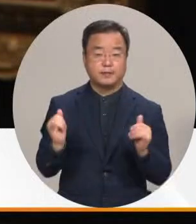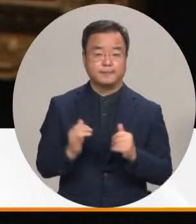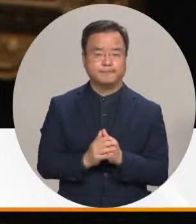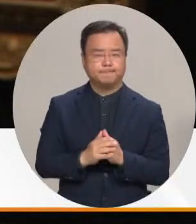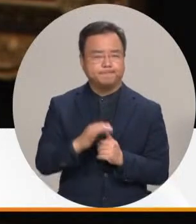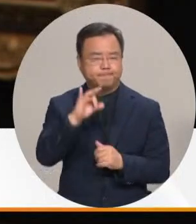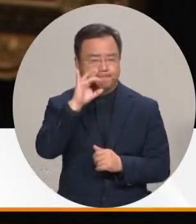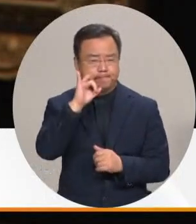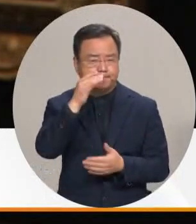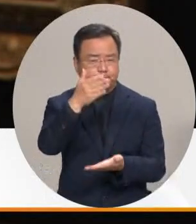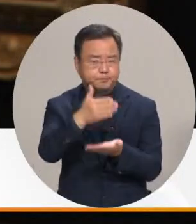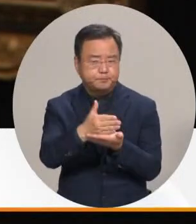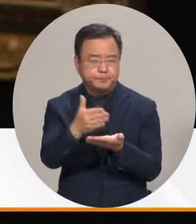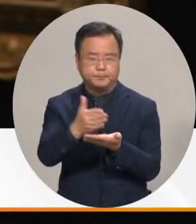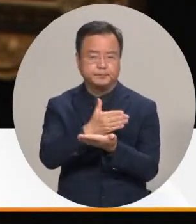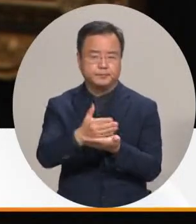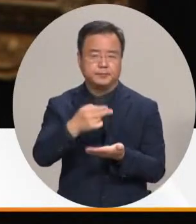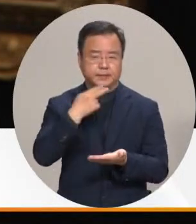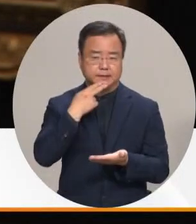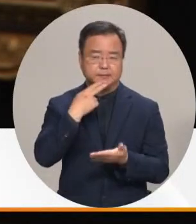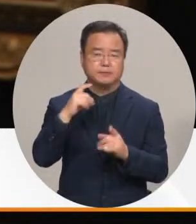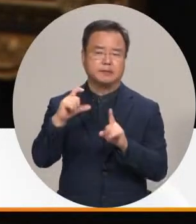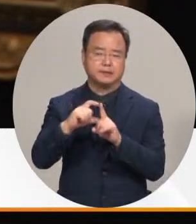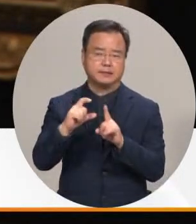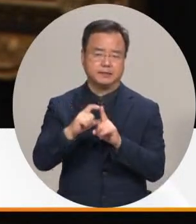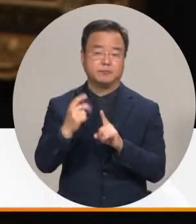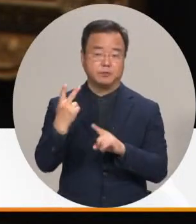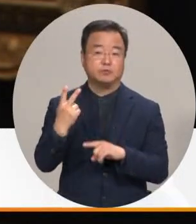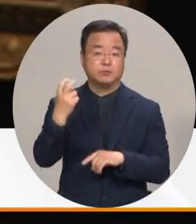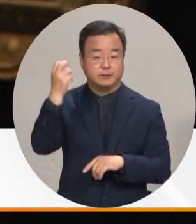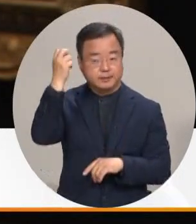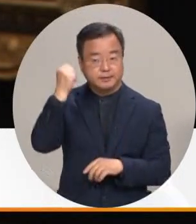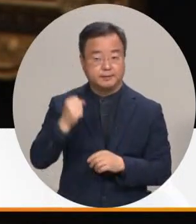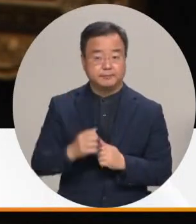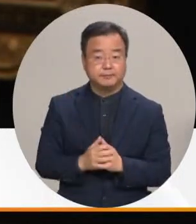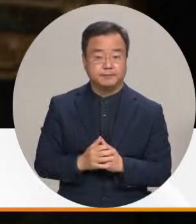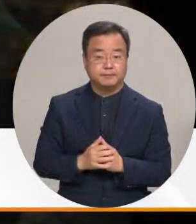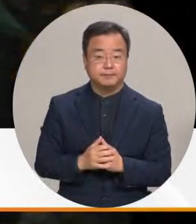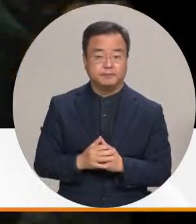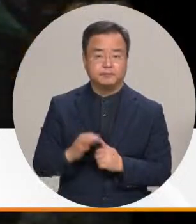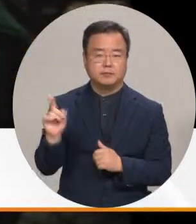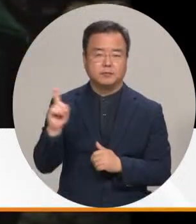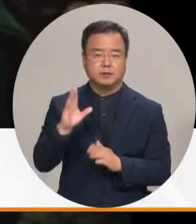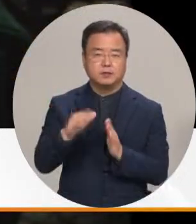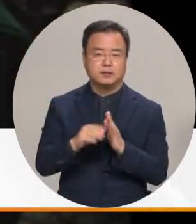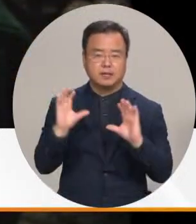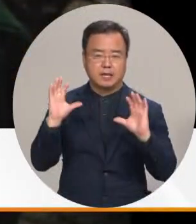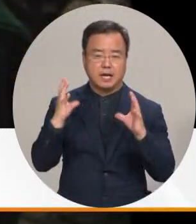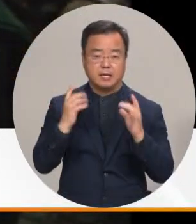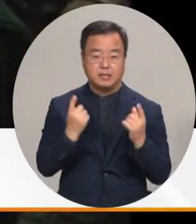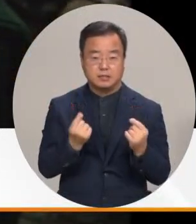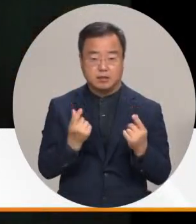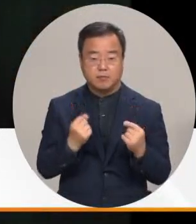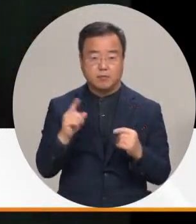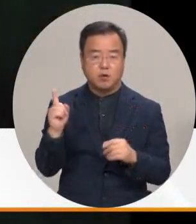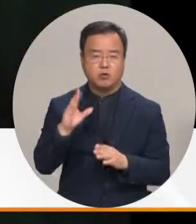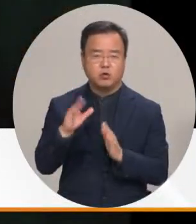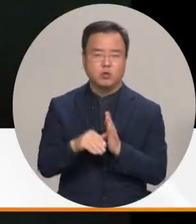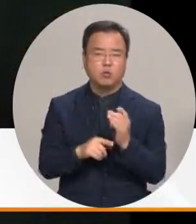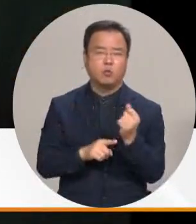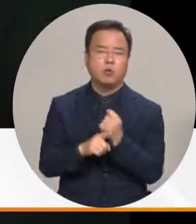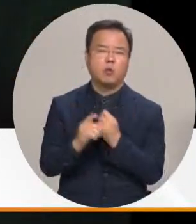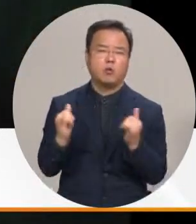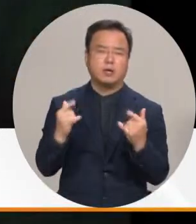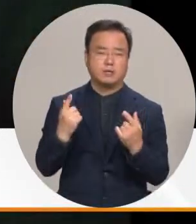경계 없음이라고 하는 두 단어가 좀 생각이 나더라고요. 그러니까 때때로는 아이처럼, 때때로는 또